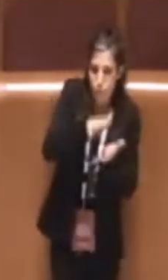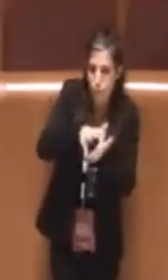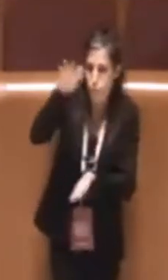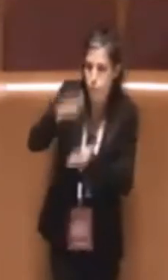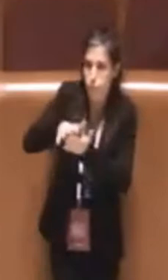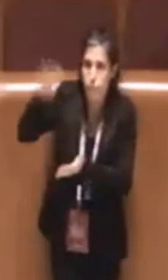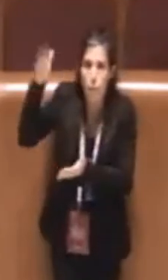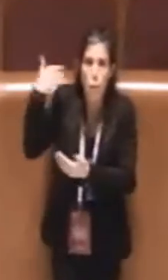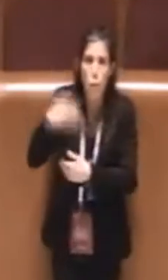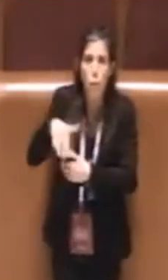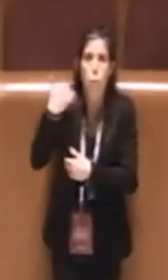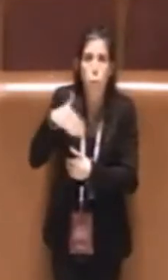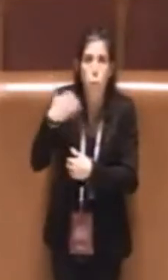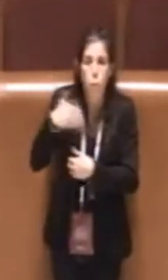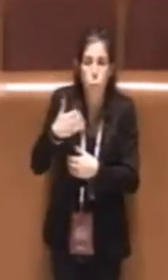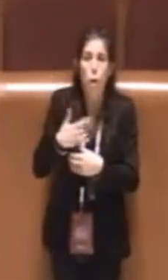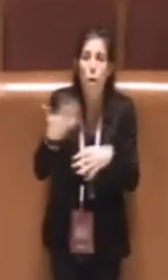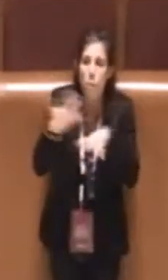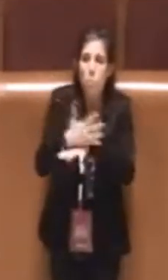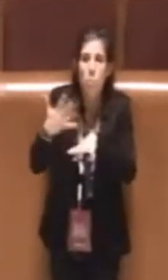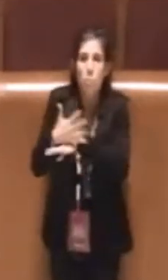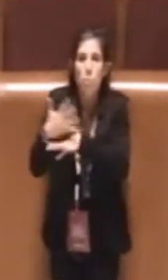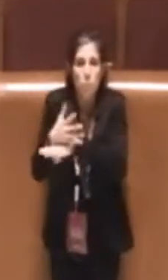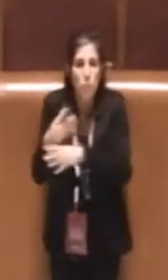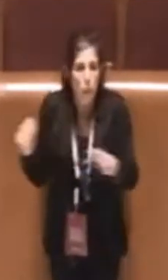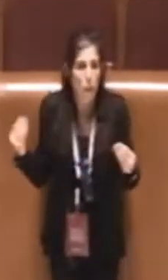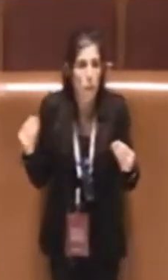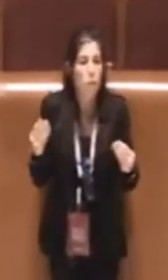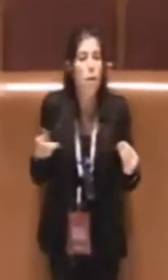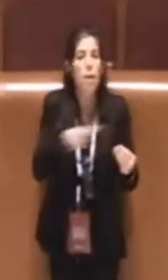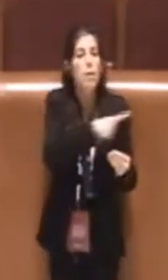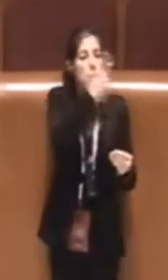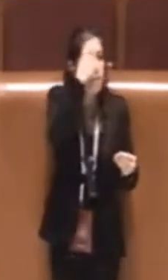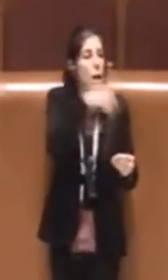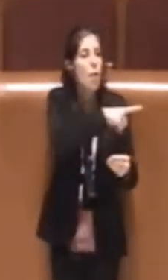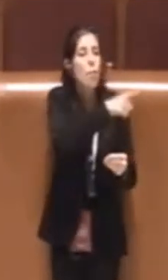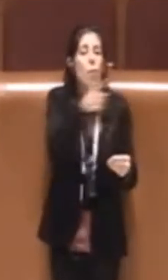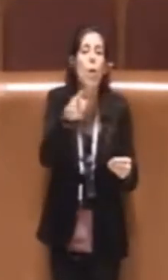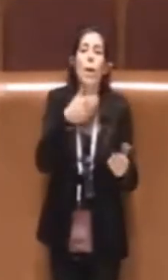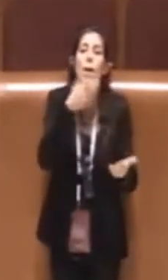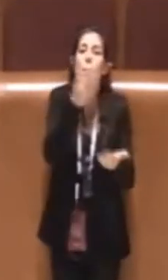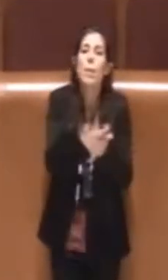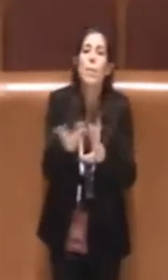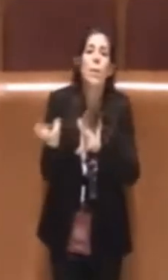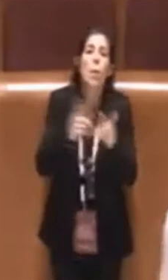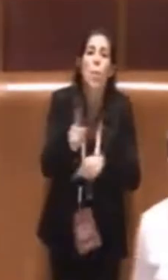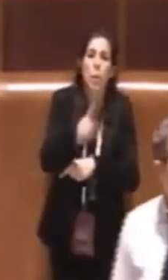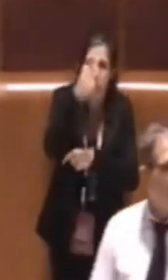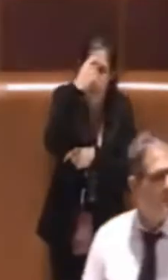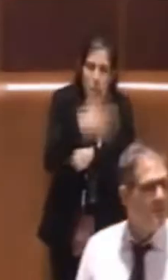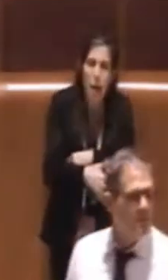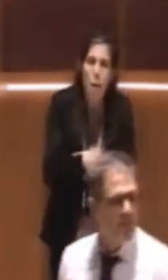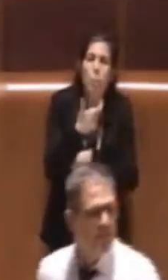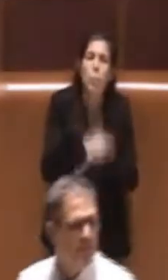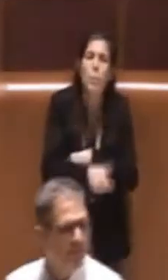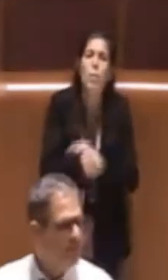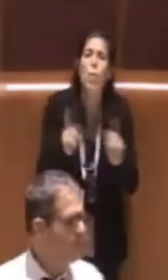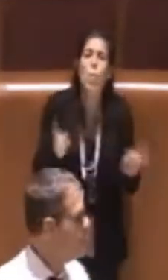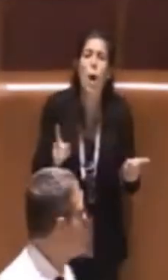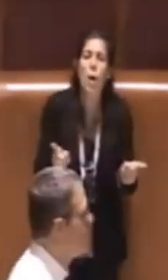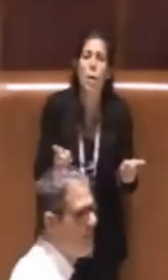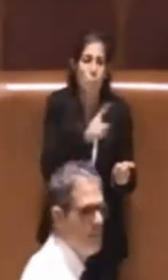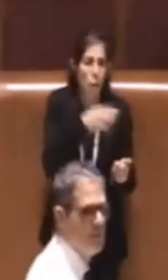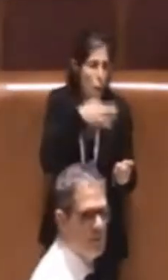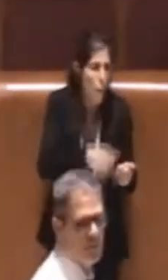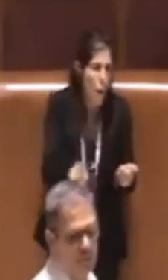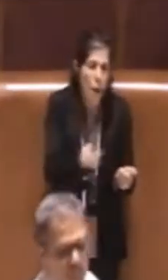altri. E sapete perché voi non siete stati in grado di portarli, gli emendamenti a questa delibera anche in fase di discussione durante